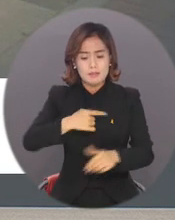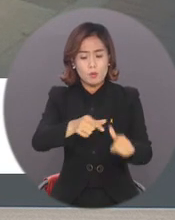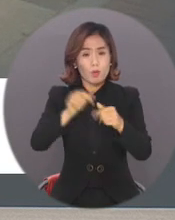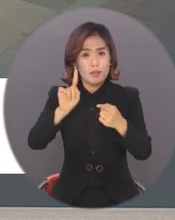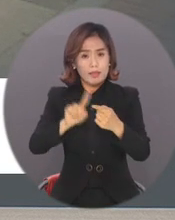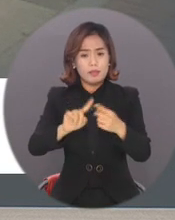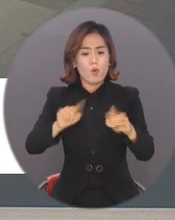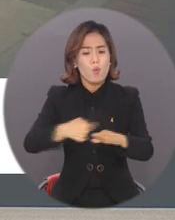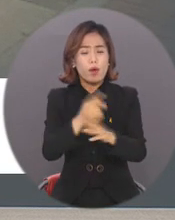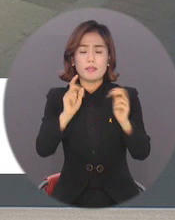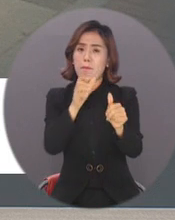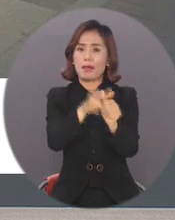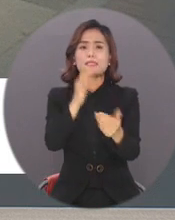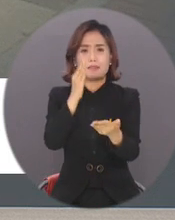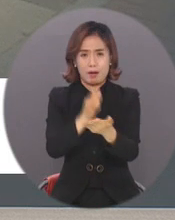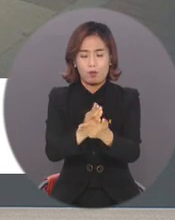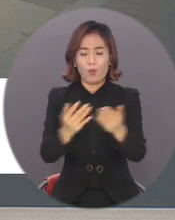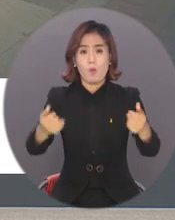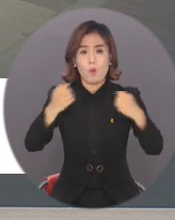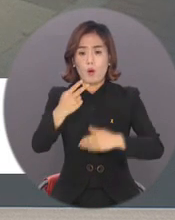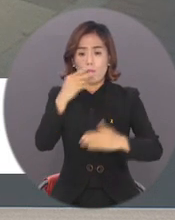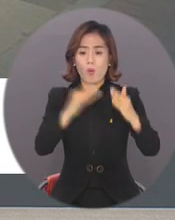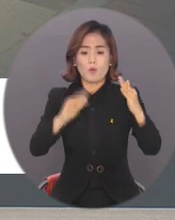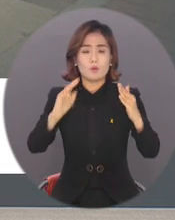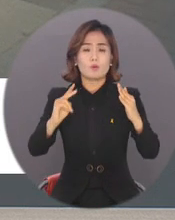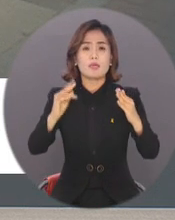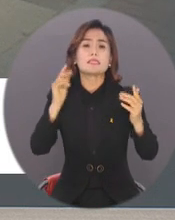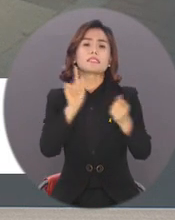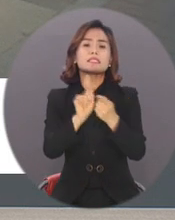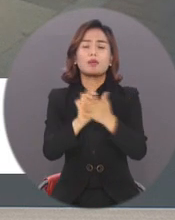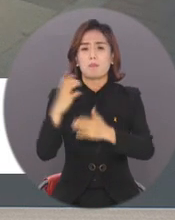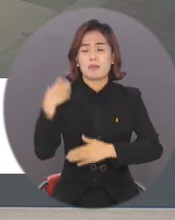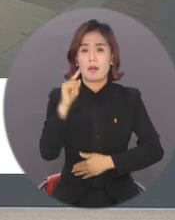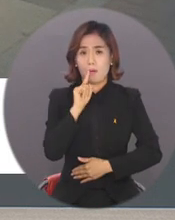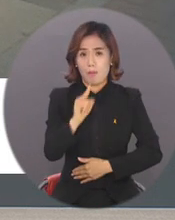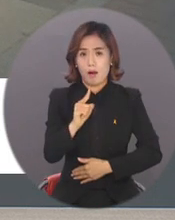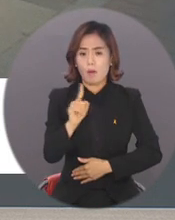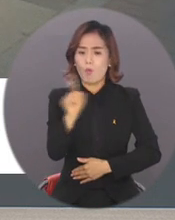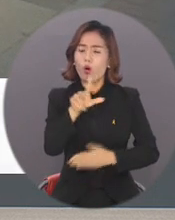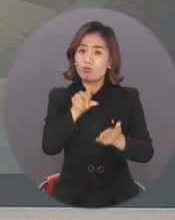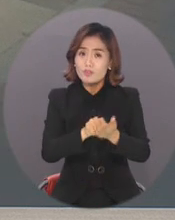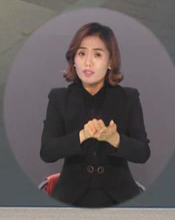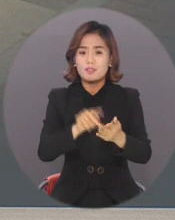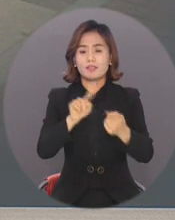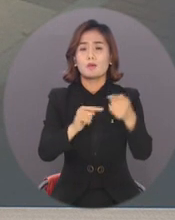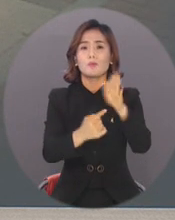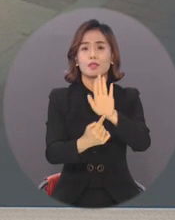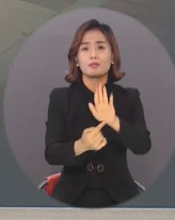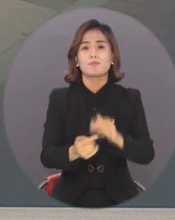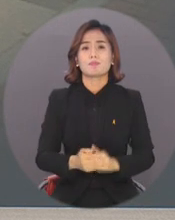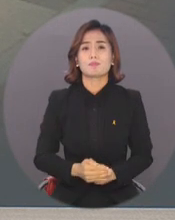고용을 용역회사가 아닌 건강보험공단이 직접 책임지라고 요구하고 있는데요. 무엇이 쟁점인지 김철원